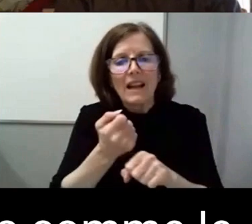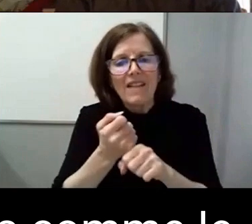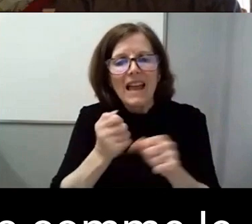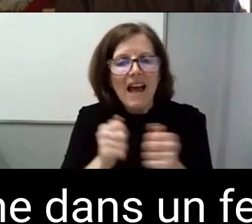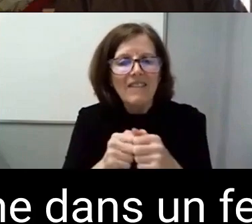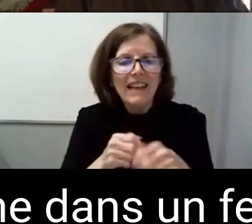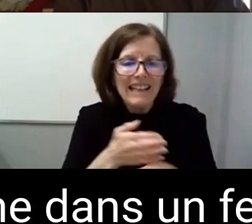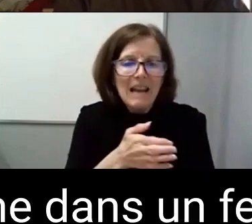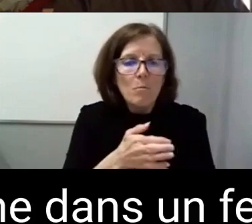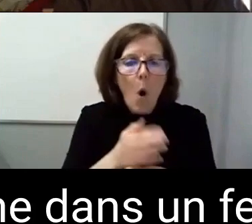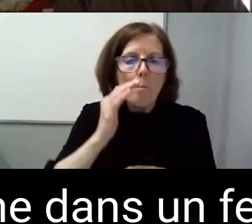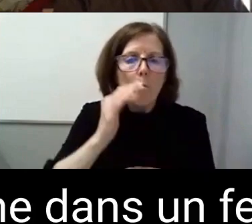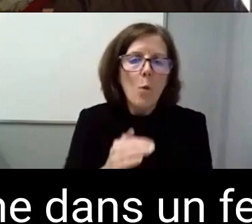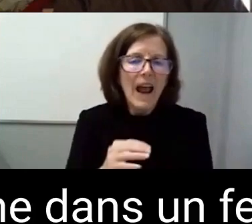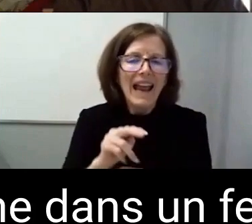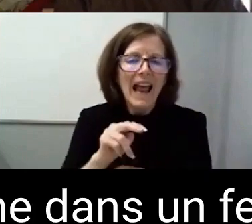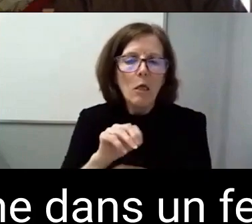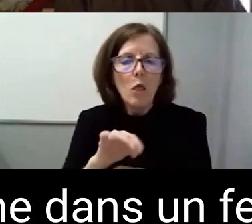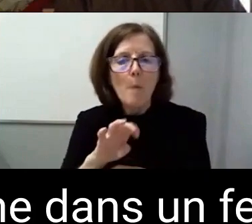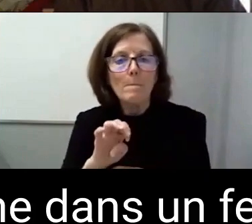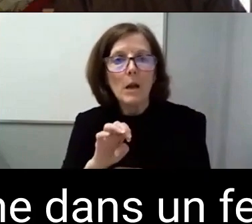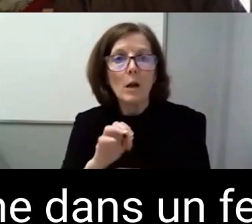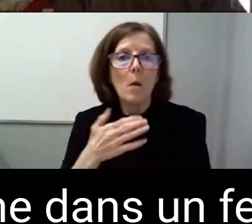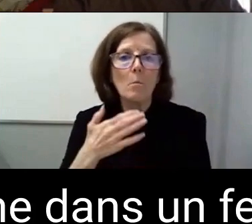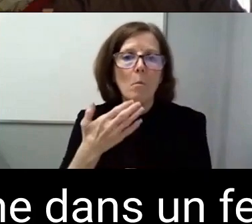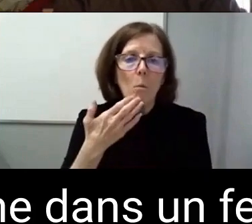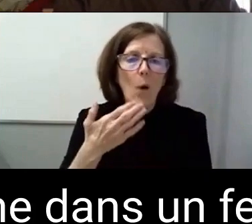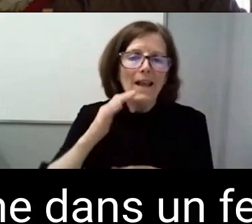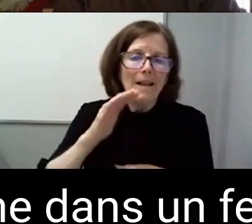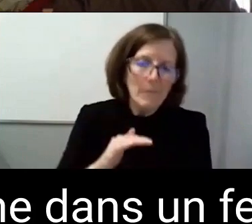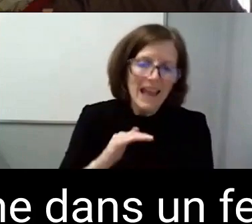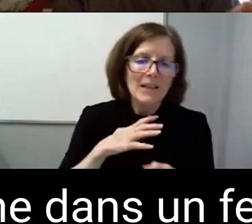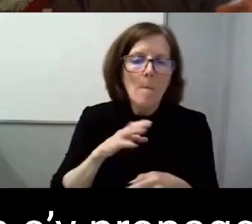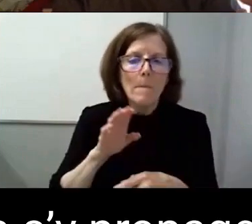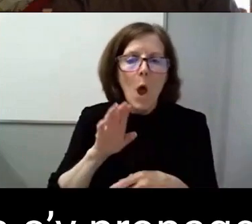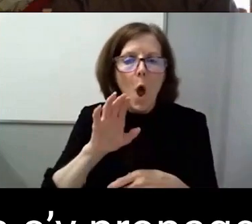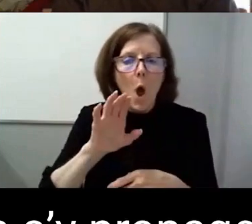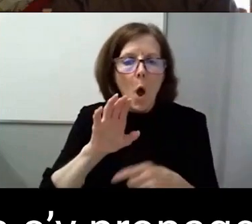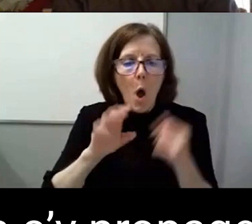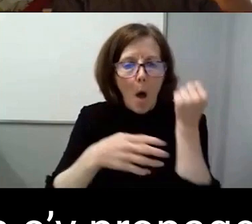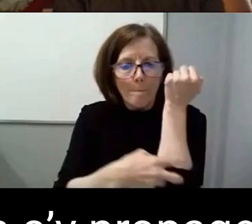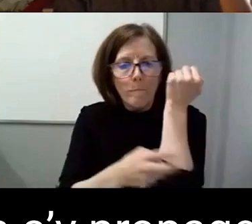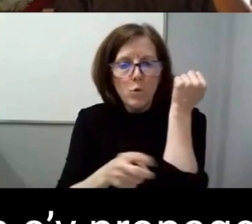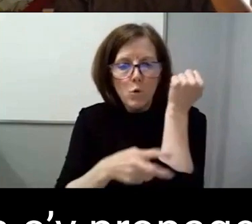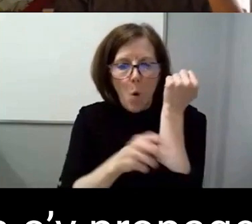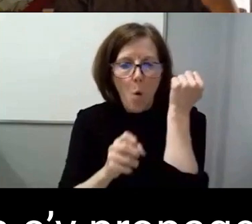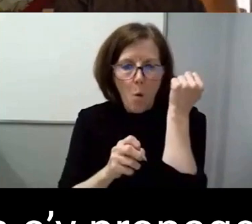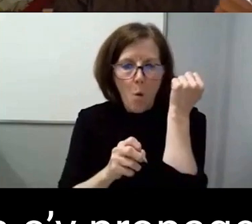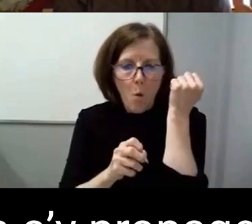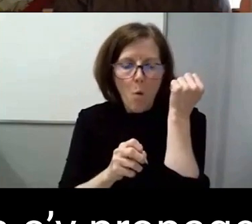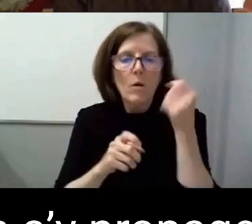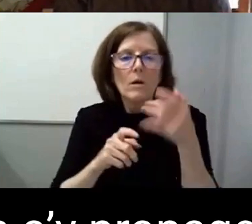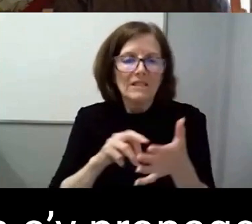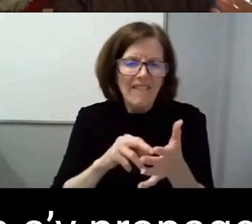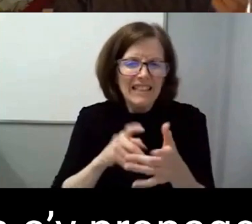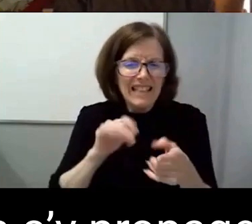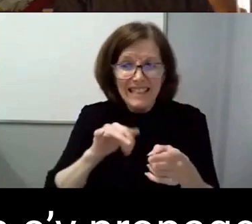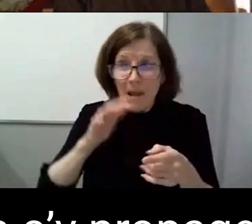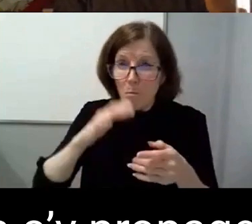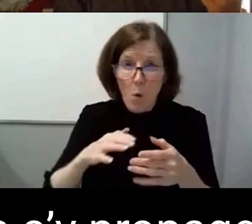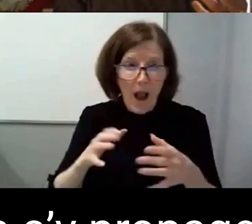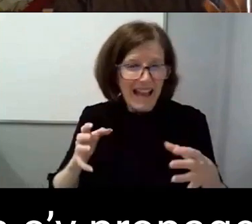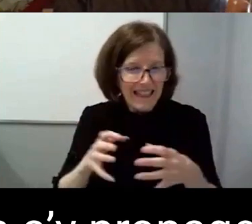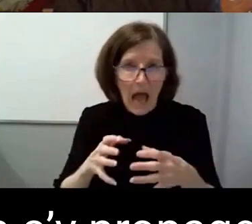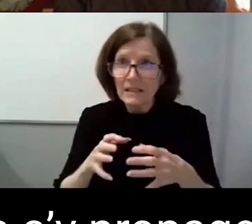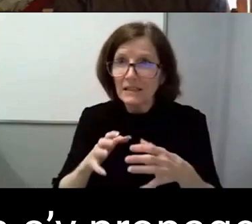le bouleau, le peuplier, par exemple. Puis, comme dans un feu, comme ils sont moins denses, le